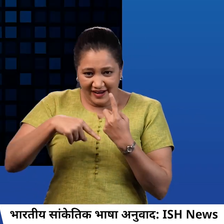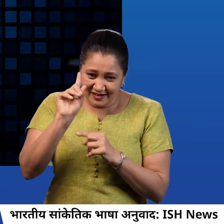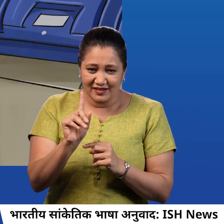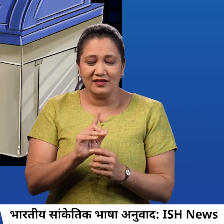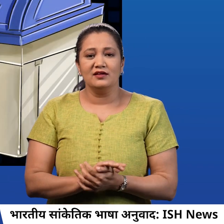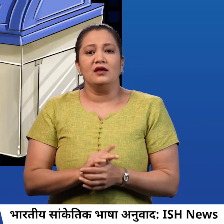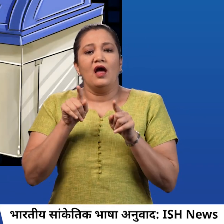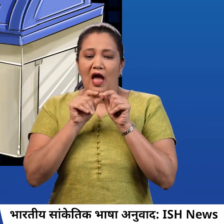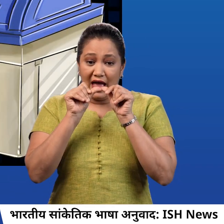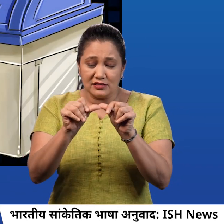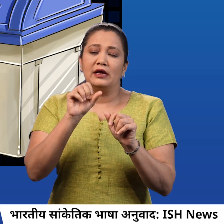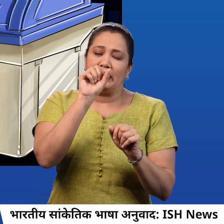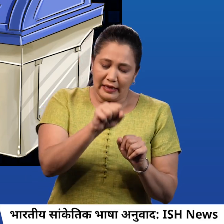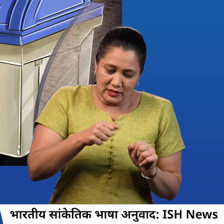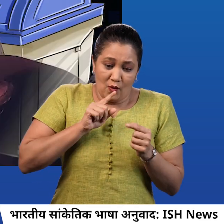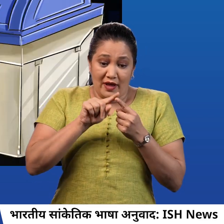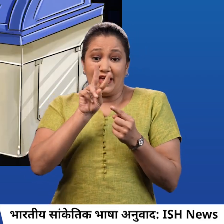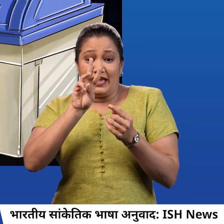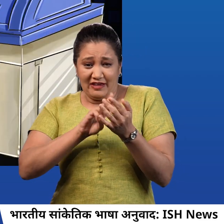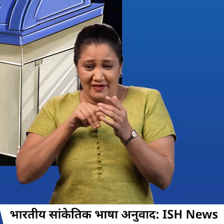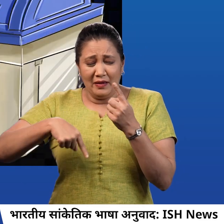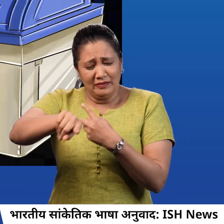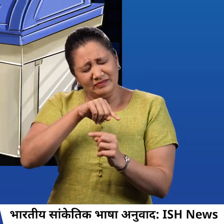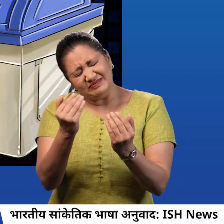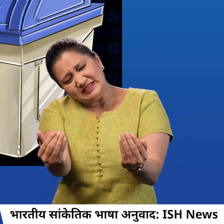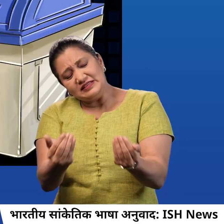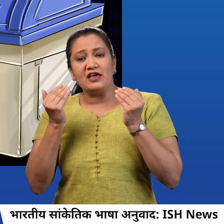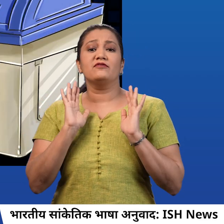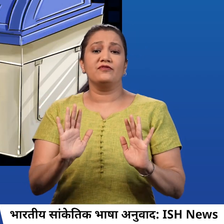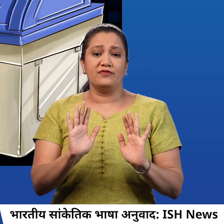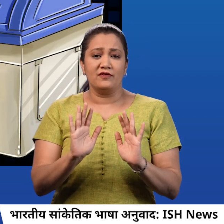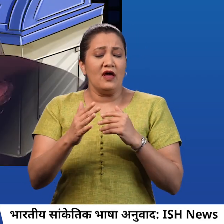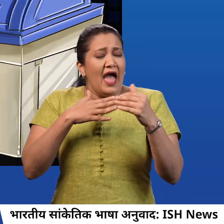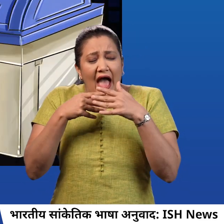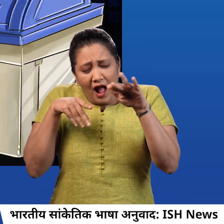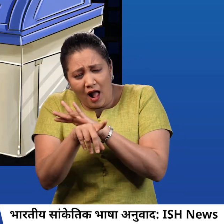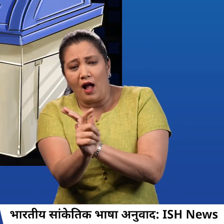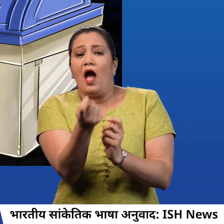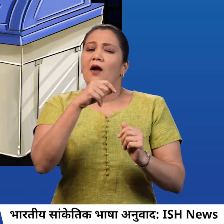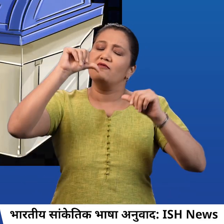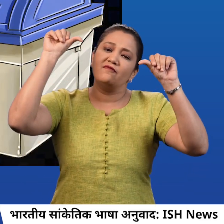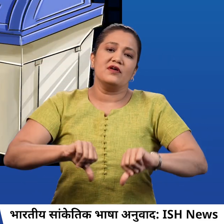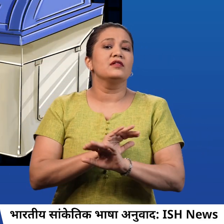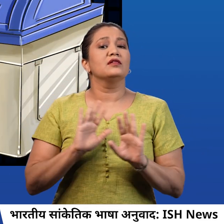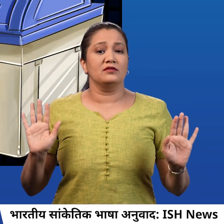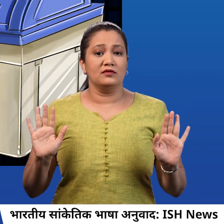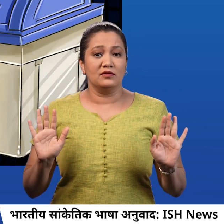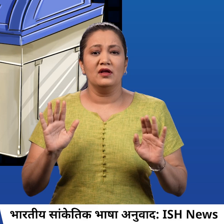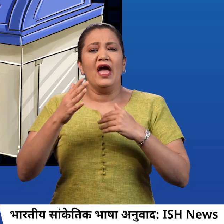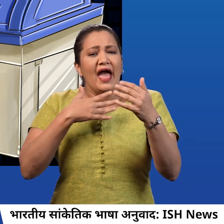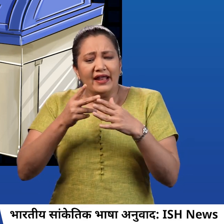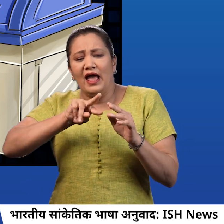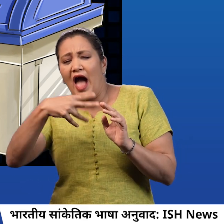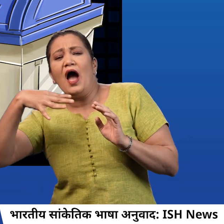जातात. आणि त्याचं उत्तर आहे की हो, आपलं इलेक्ट्रॉनिक मतदान यंत्र सुरक्षित आहे आणि ते बिलकुल हॅक केलं जाऊ शकत नाही